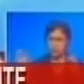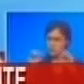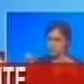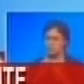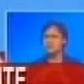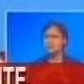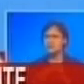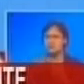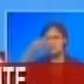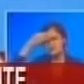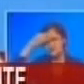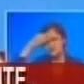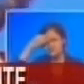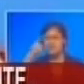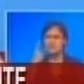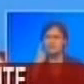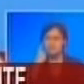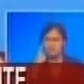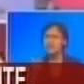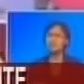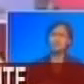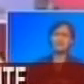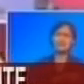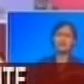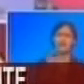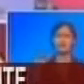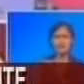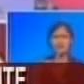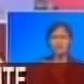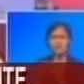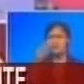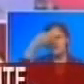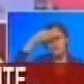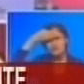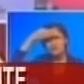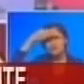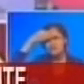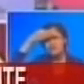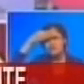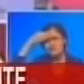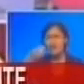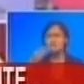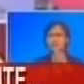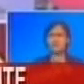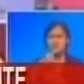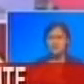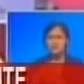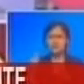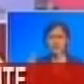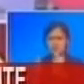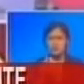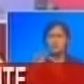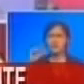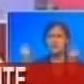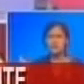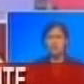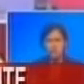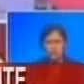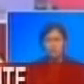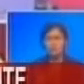Alan Peter Cayetano inatake si Senator Bongbong Marcos sa isyu ng korupsyon na sabihin ni Marcos na walang bahid ng korupsyon ang